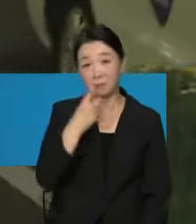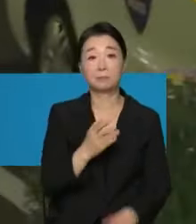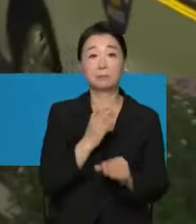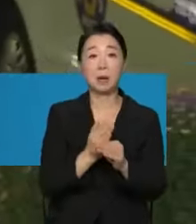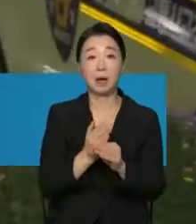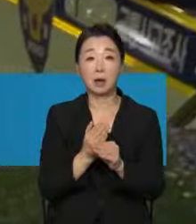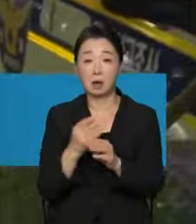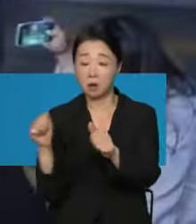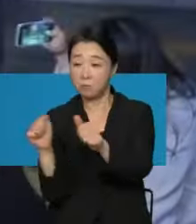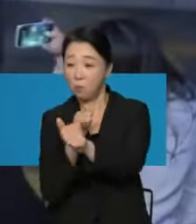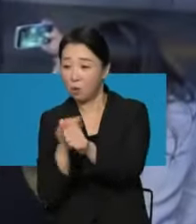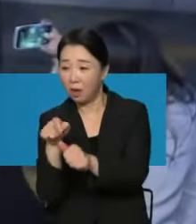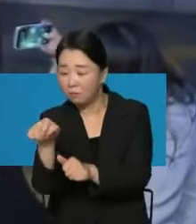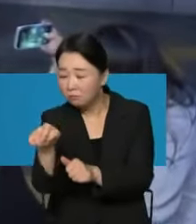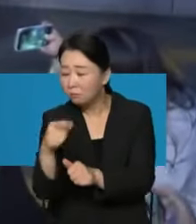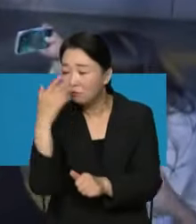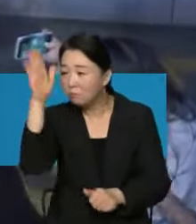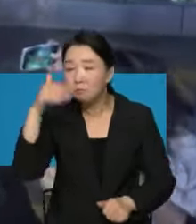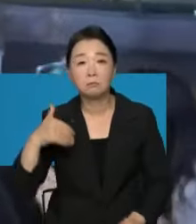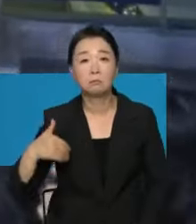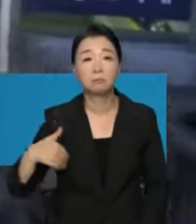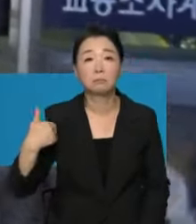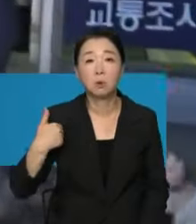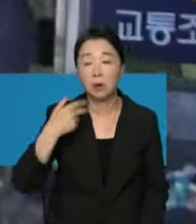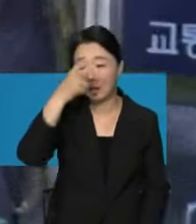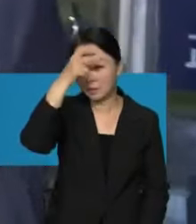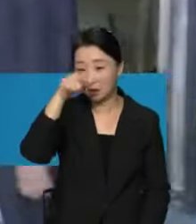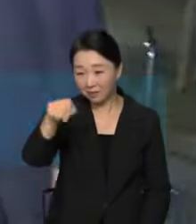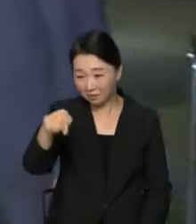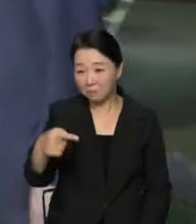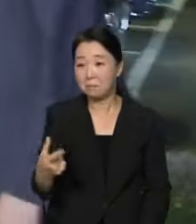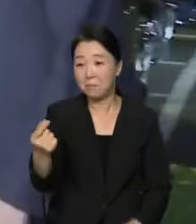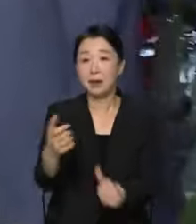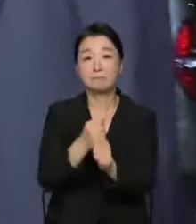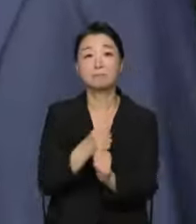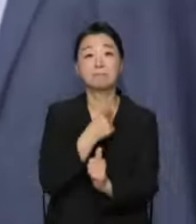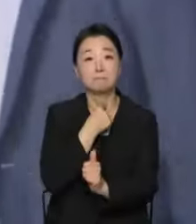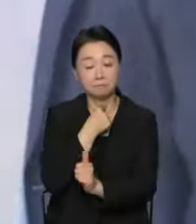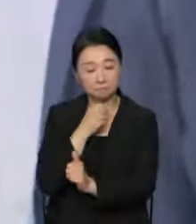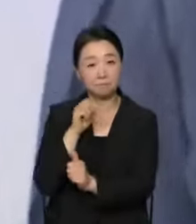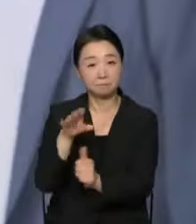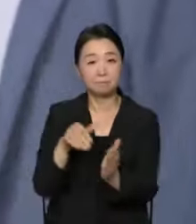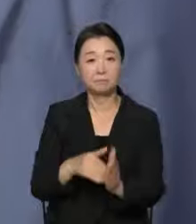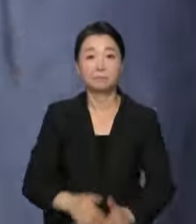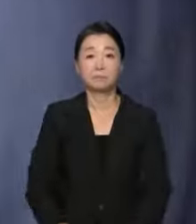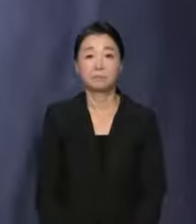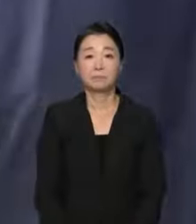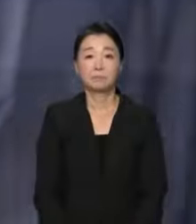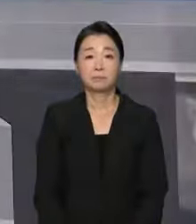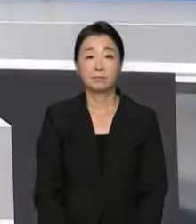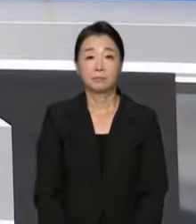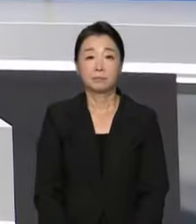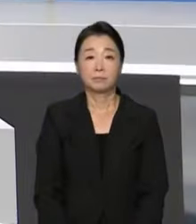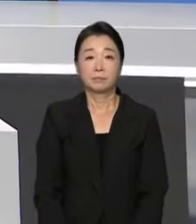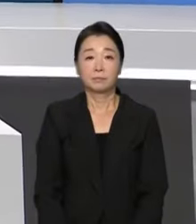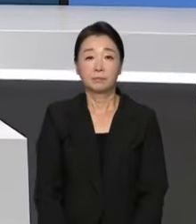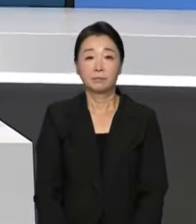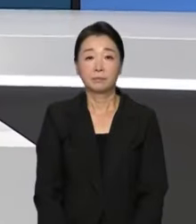제시는 폭행 가해자와는 모르는 사이라며 경찰이 가해자를 빨리 찾길 바란다고 말했습니다.